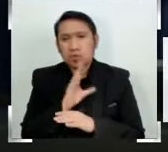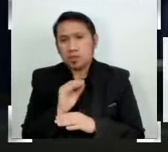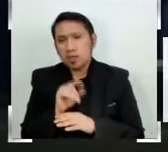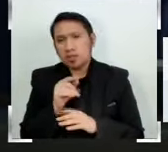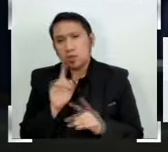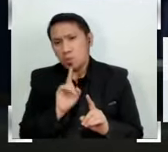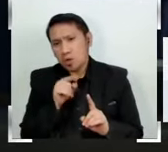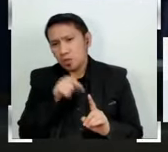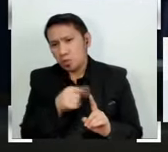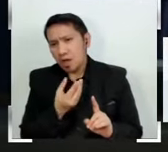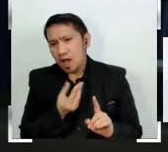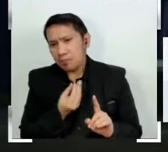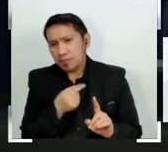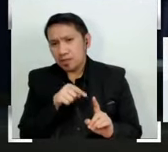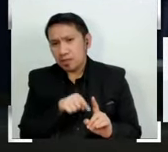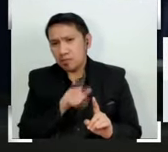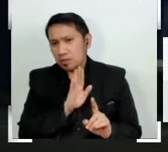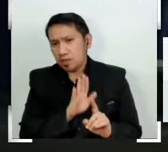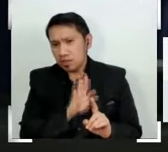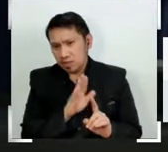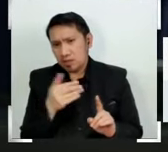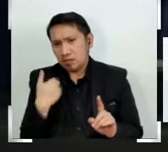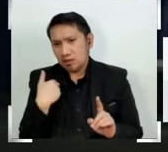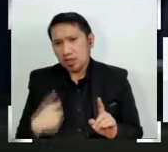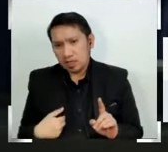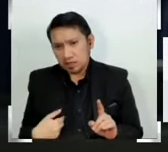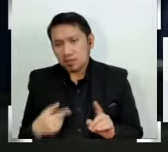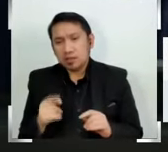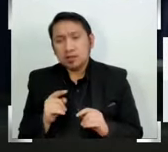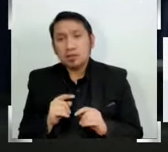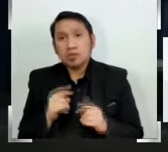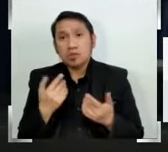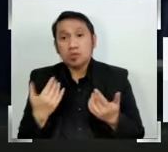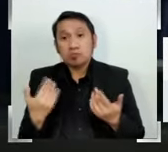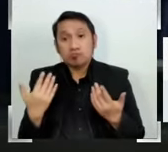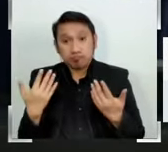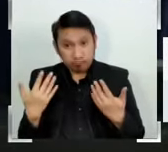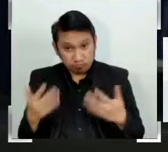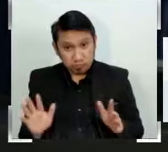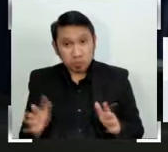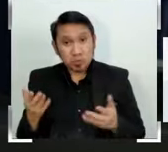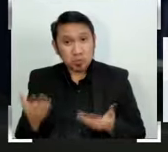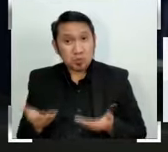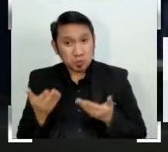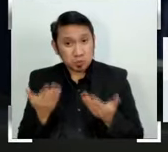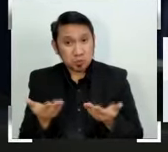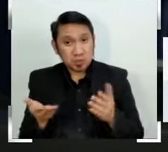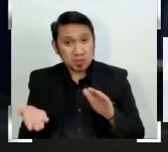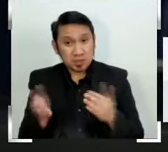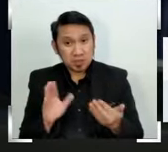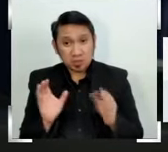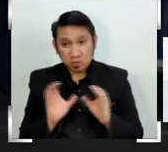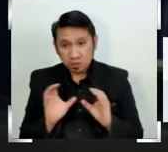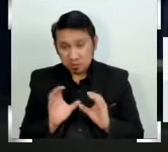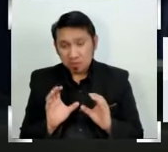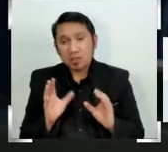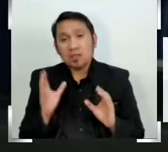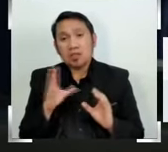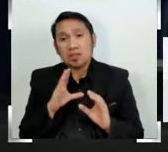ating dating chief PNP. At naglabas na po ng death certificate, nandun na po yung cause of